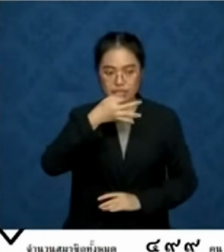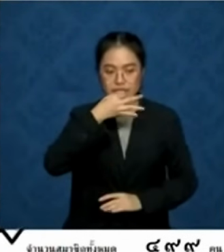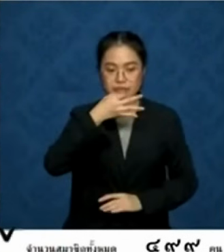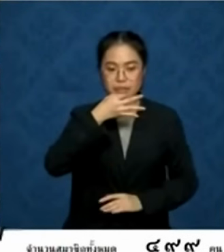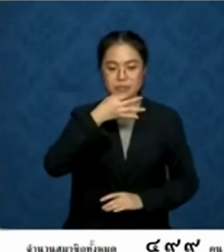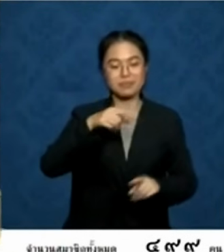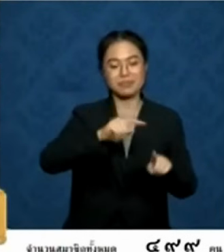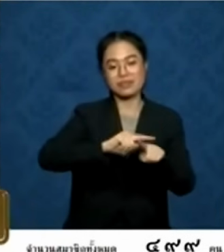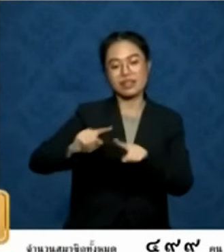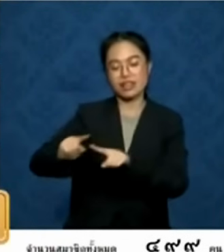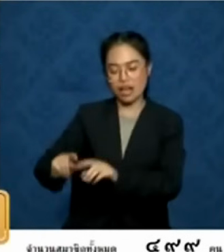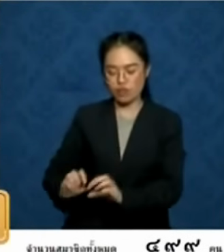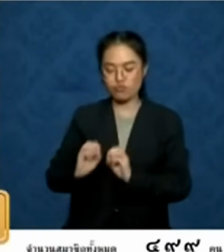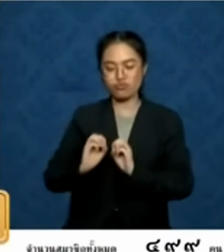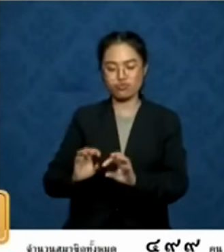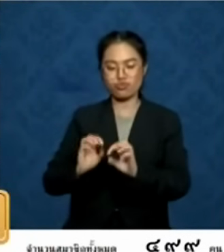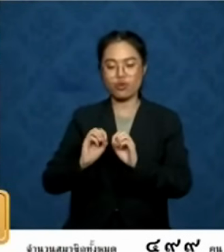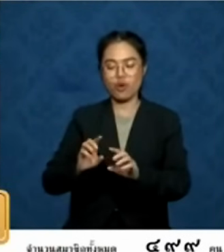าย